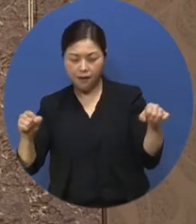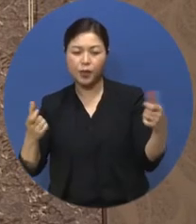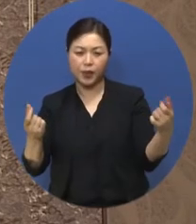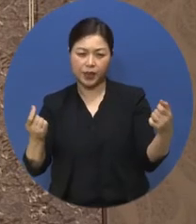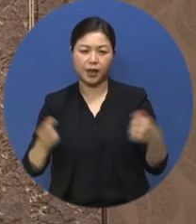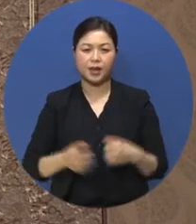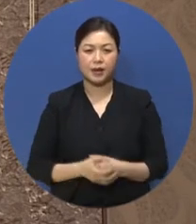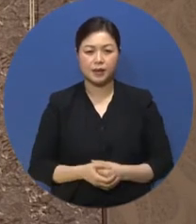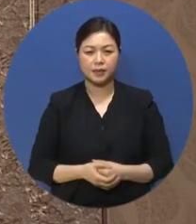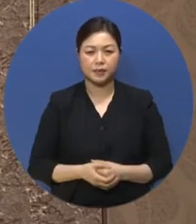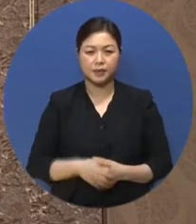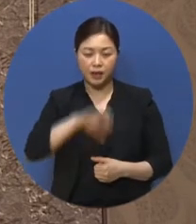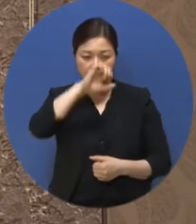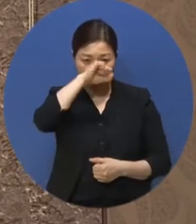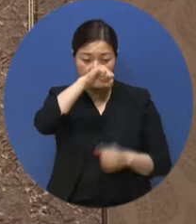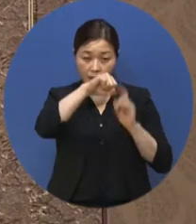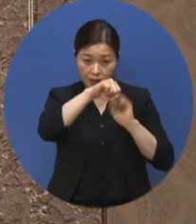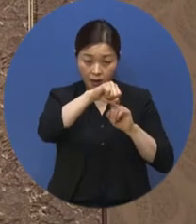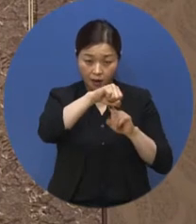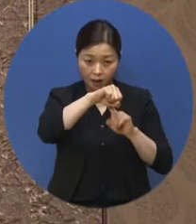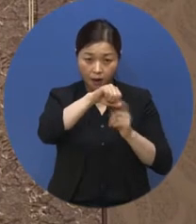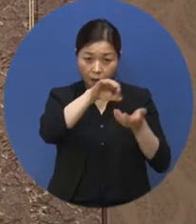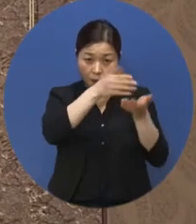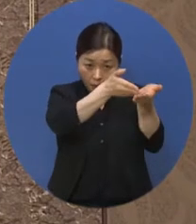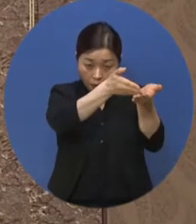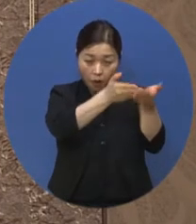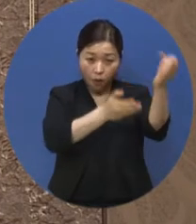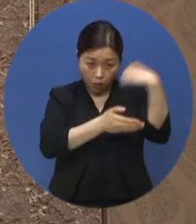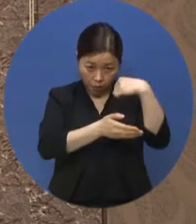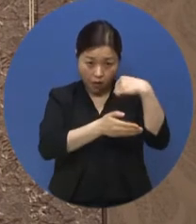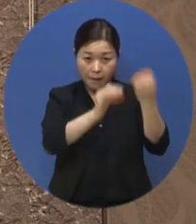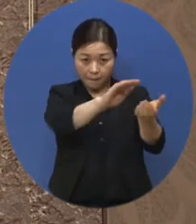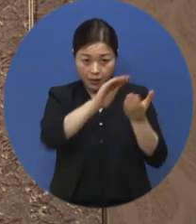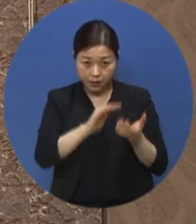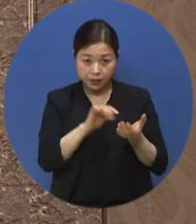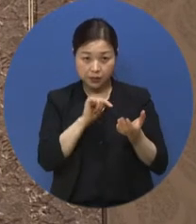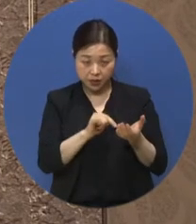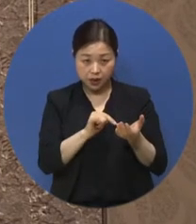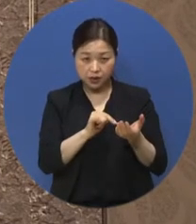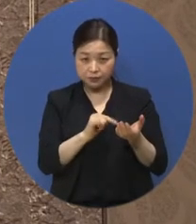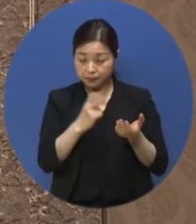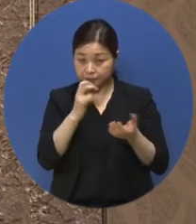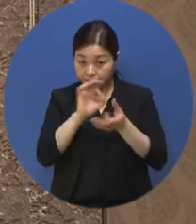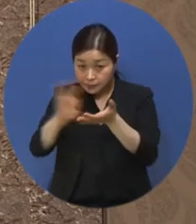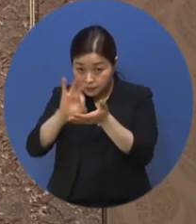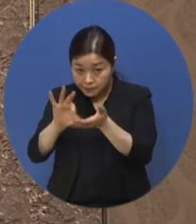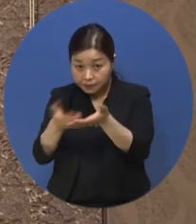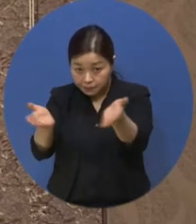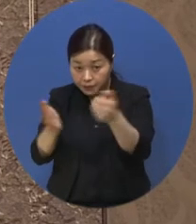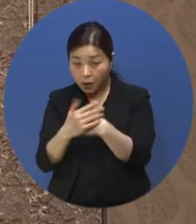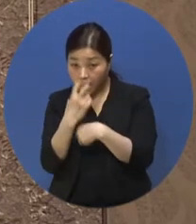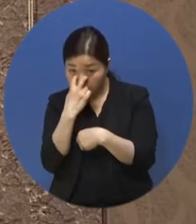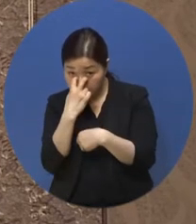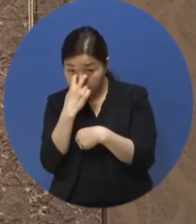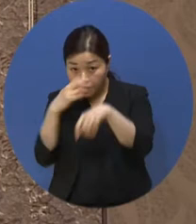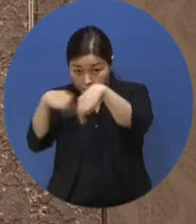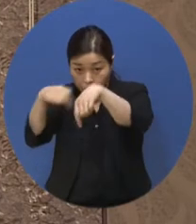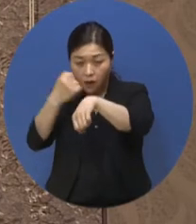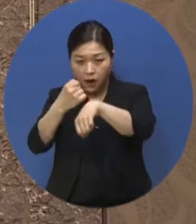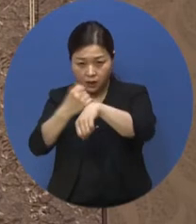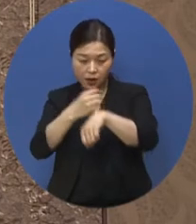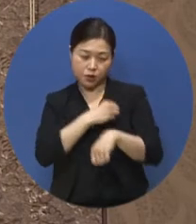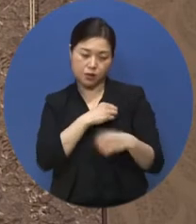저희가 예산을 승인을 해주면 네. 그 예산을 감시 감독하는 게 의원들의